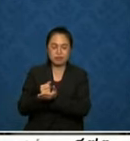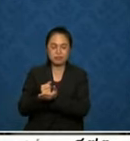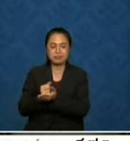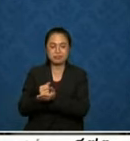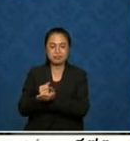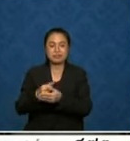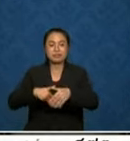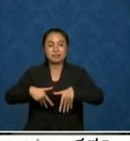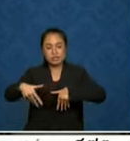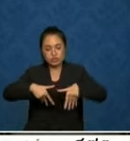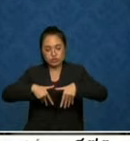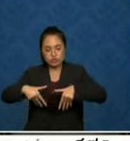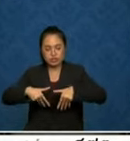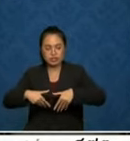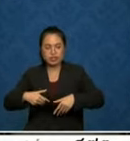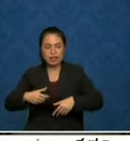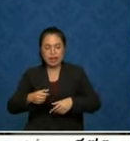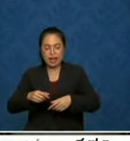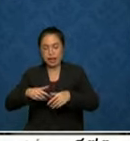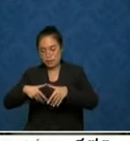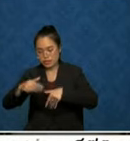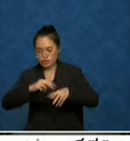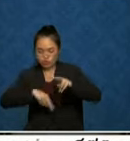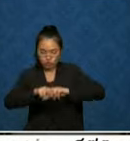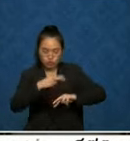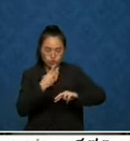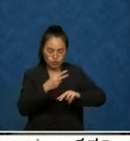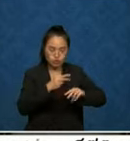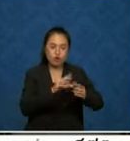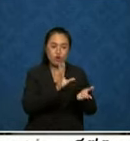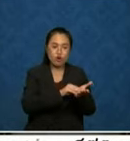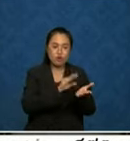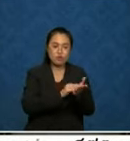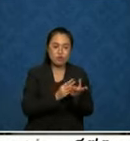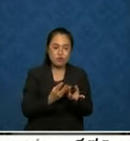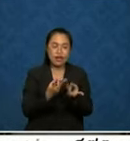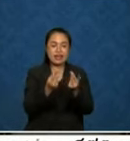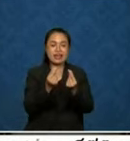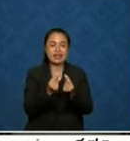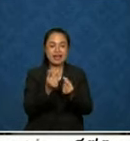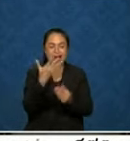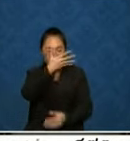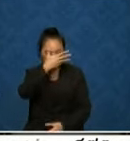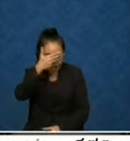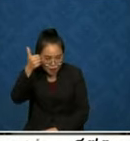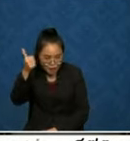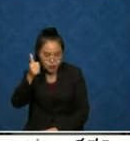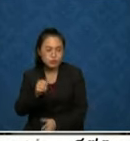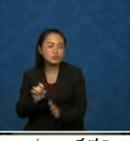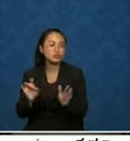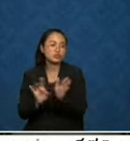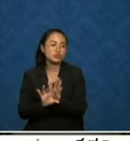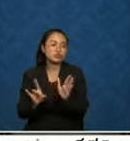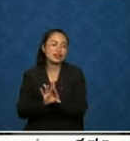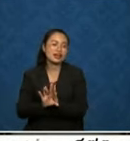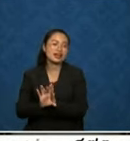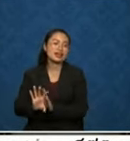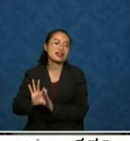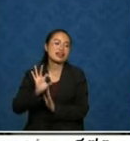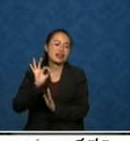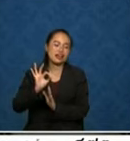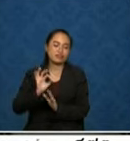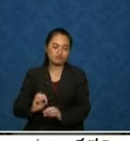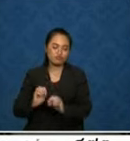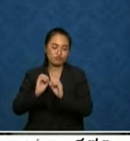อำนวยความสะดวกให้ประชาชนตรวจสอบข้อมูลเกี่ยวกับการลงทุนอย่างละเอียดแล้วก็อย่าลืมที่จะเลือกที่จะมอบภู